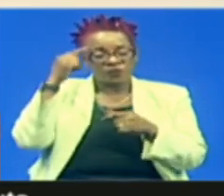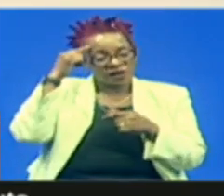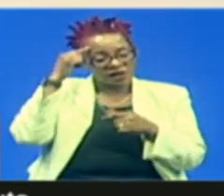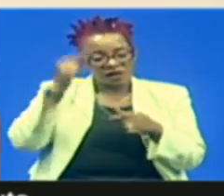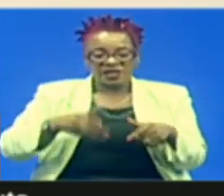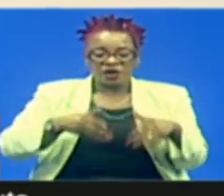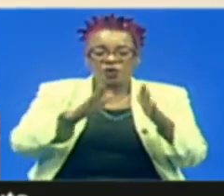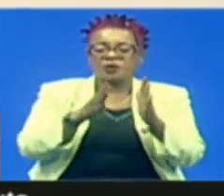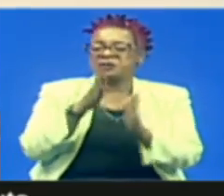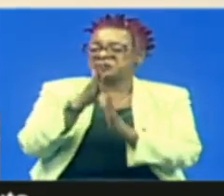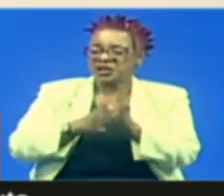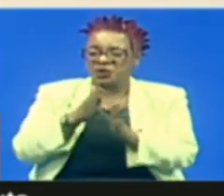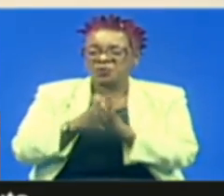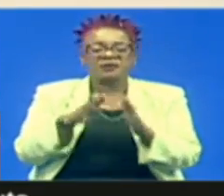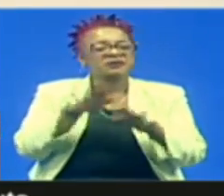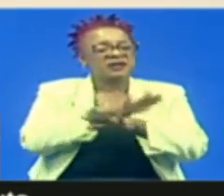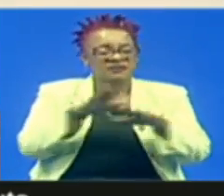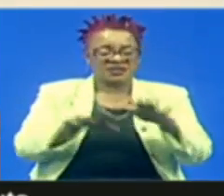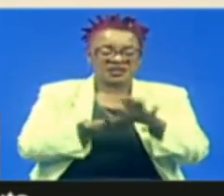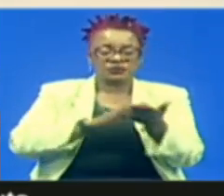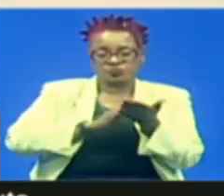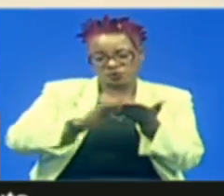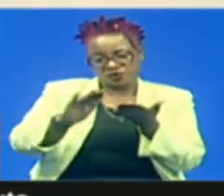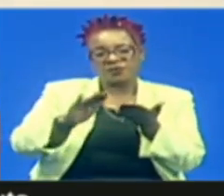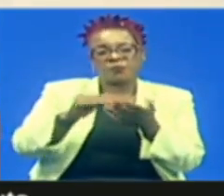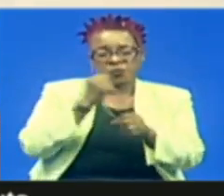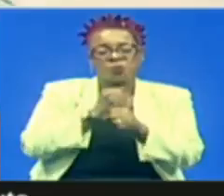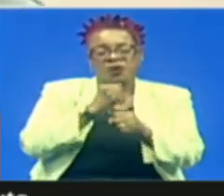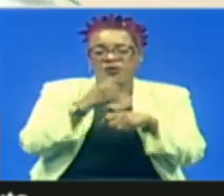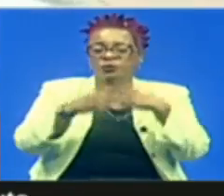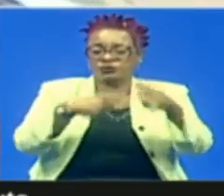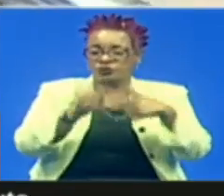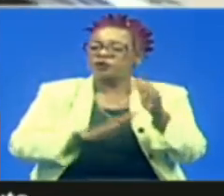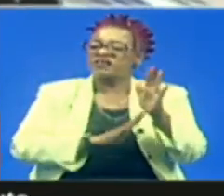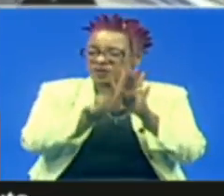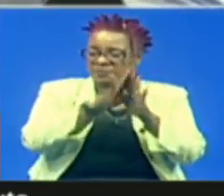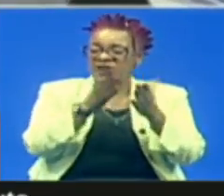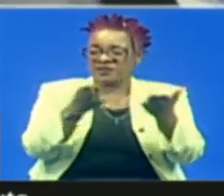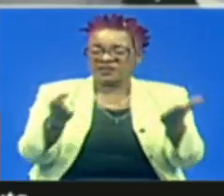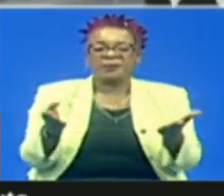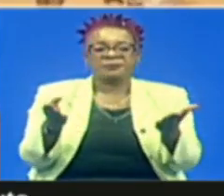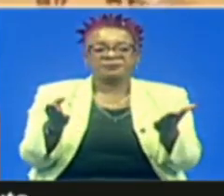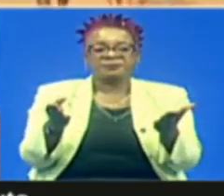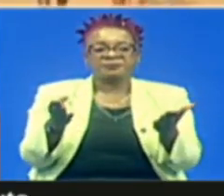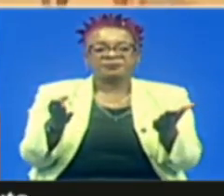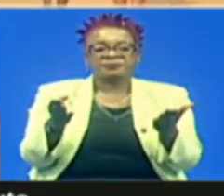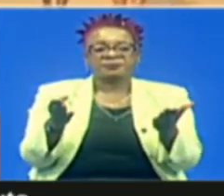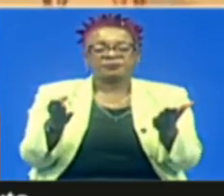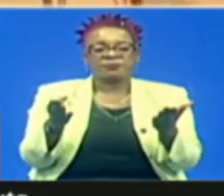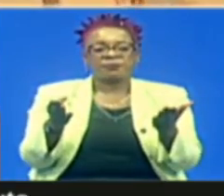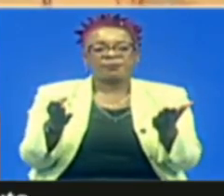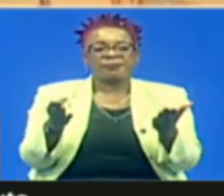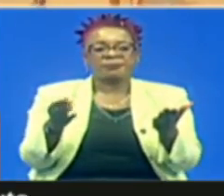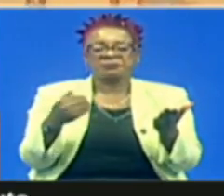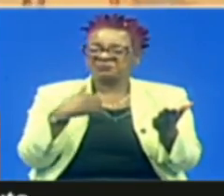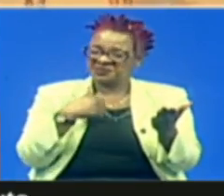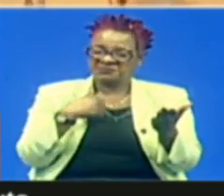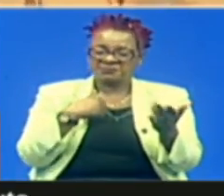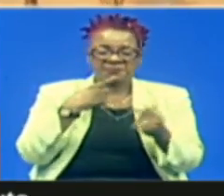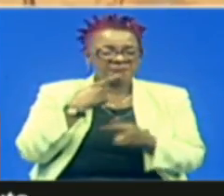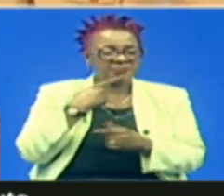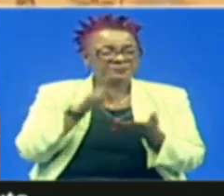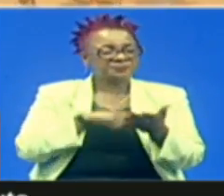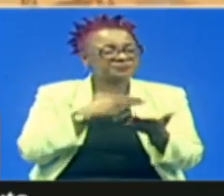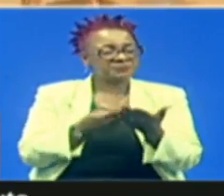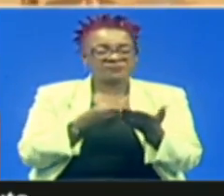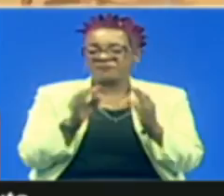reli ziko yani tunaona kazi inafanyika na maendeleo na iko tu na iko sawa kabisa. Sisi nikasema rais ameshindwa na kazi